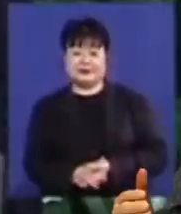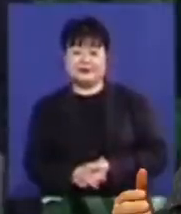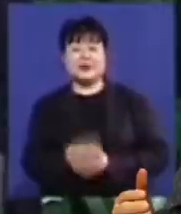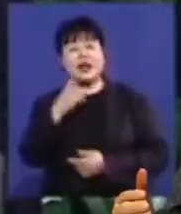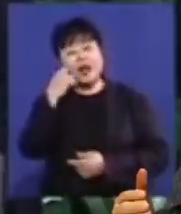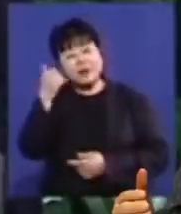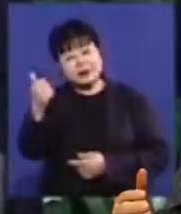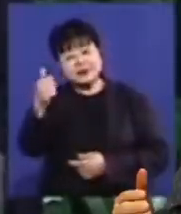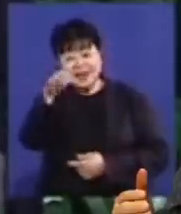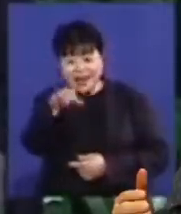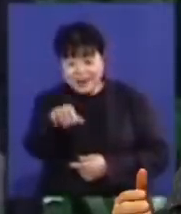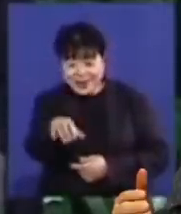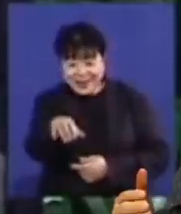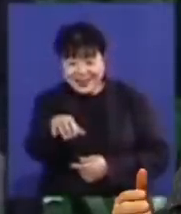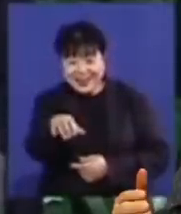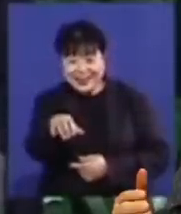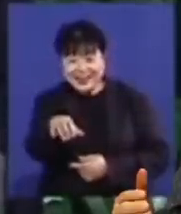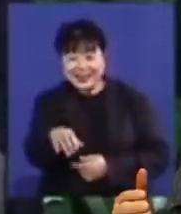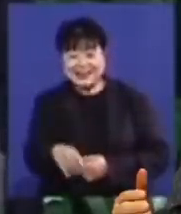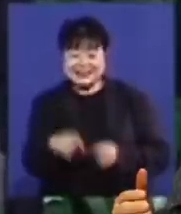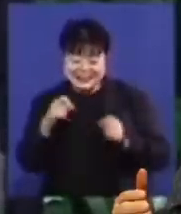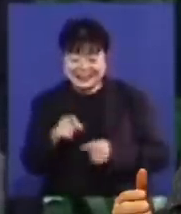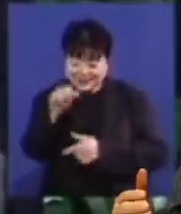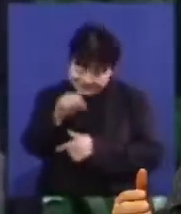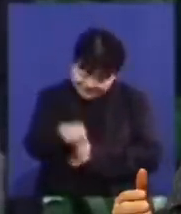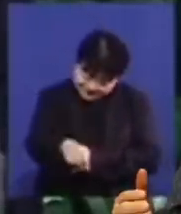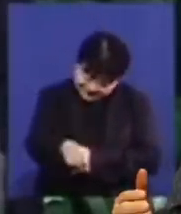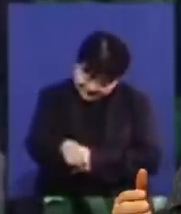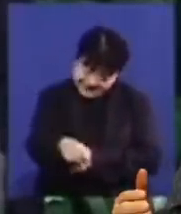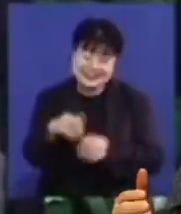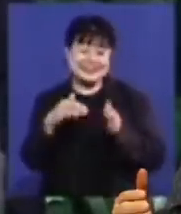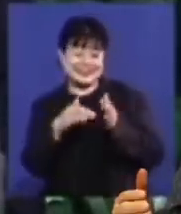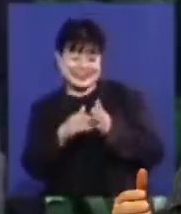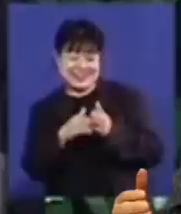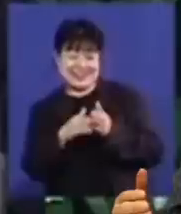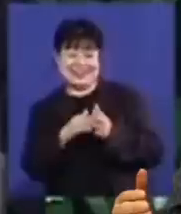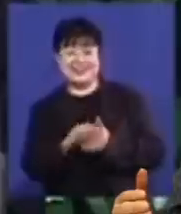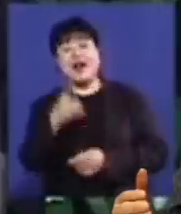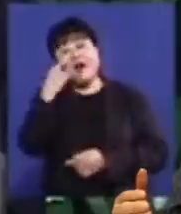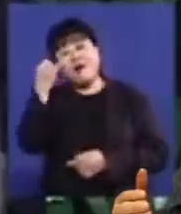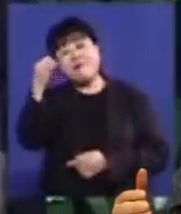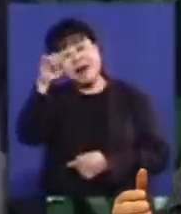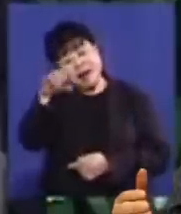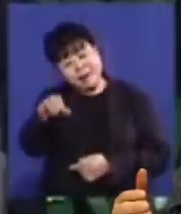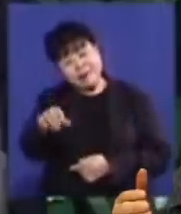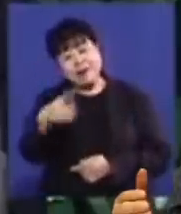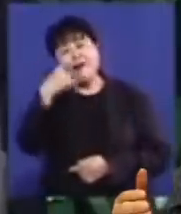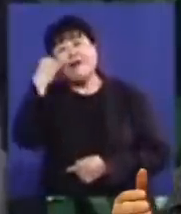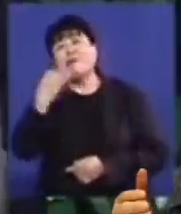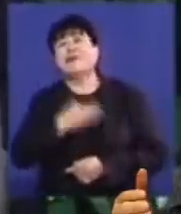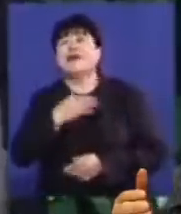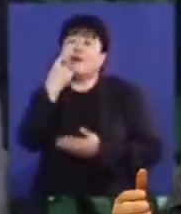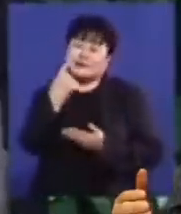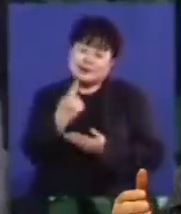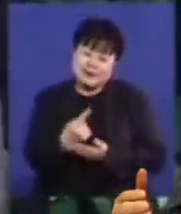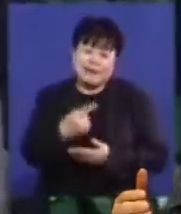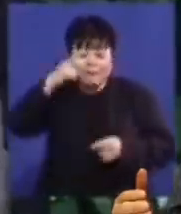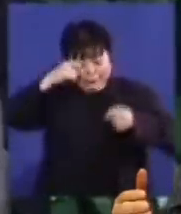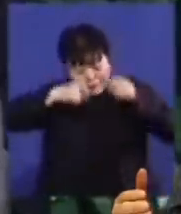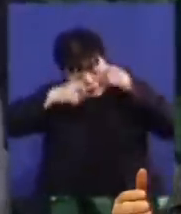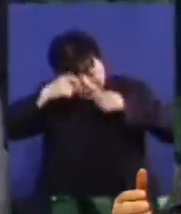아버지 앞에는 가서 간단히 고개만 숙였습니다만 어머니 앞에 가서는 어머니 나왔어요.